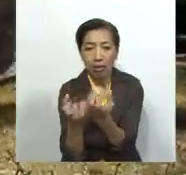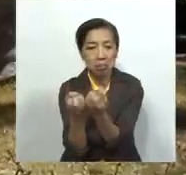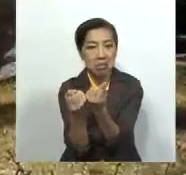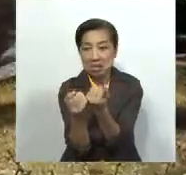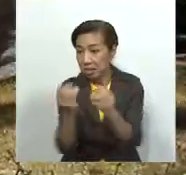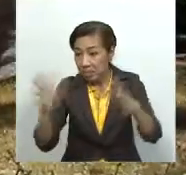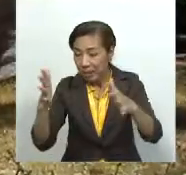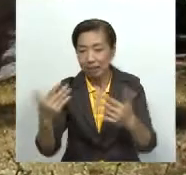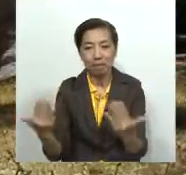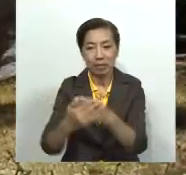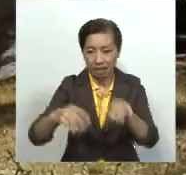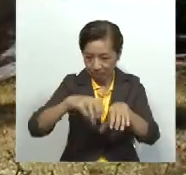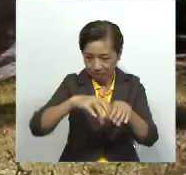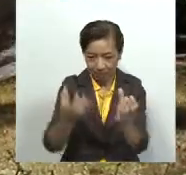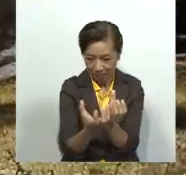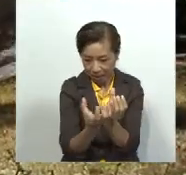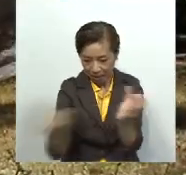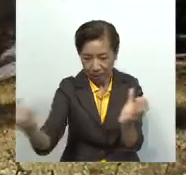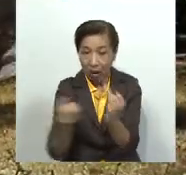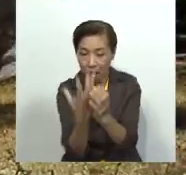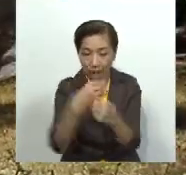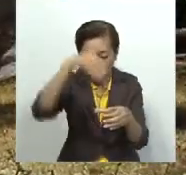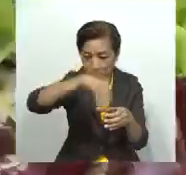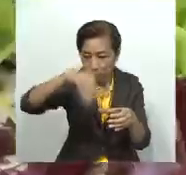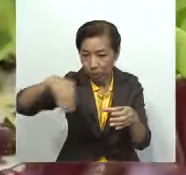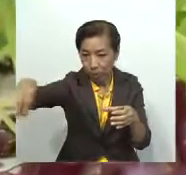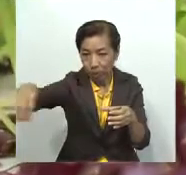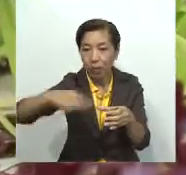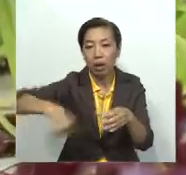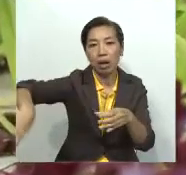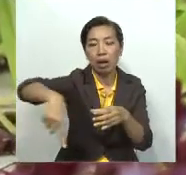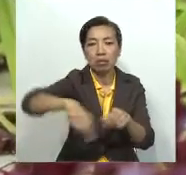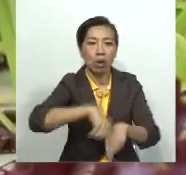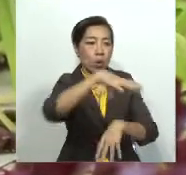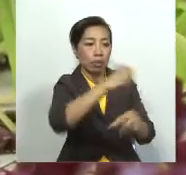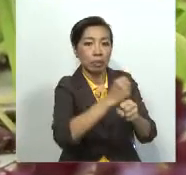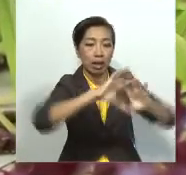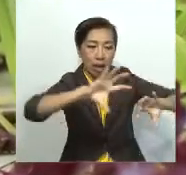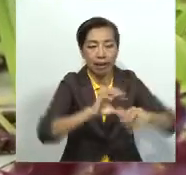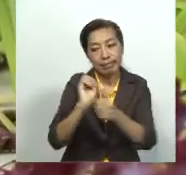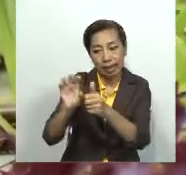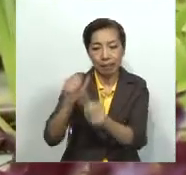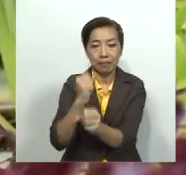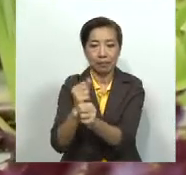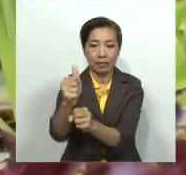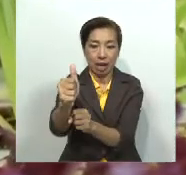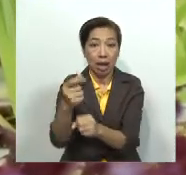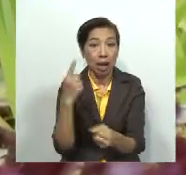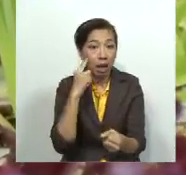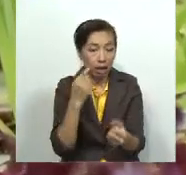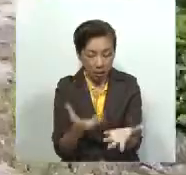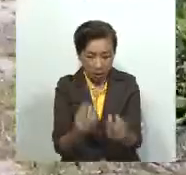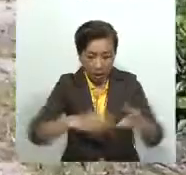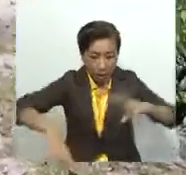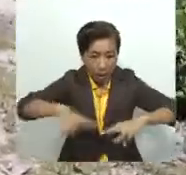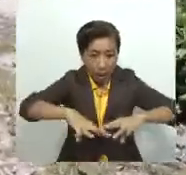ามวิถีเศรษฐกิจพอเพียงซึ่งได้รับการสนับสนุนความรู้จากหน่วยงานต่างๆในพื้นที่และยังได้ใช้ที่ดินว่างที่